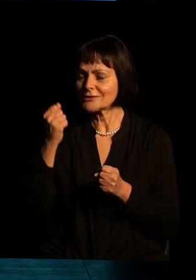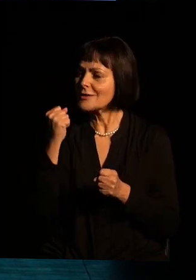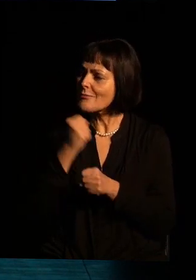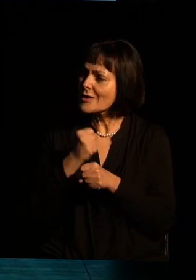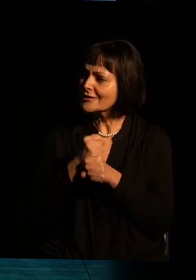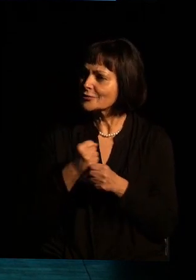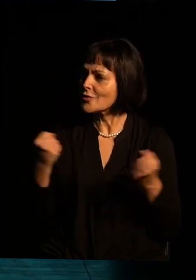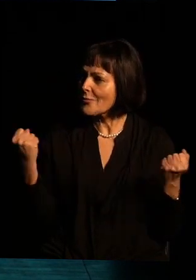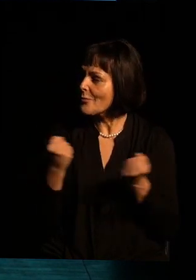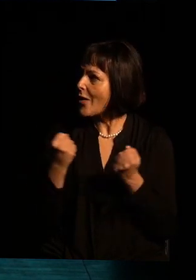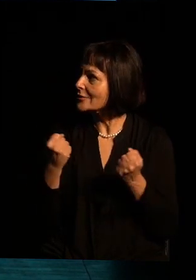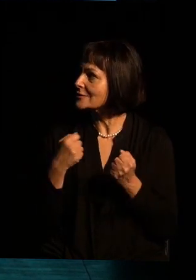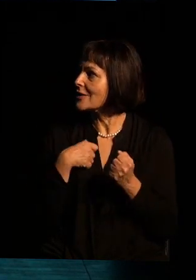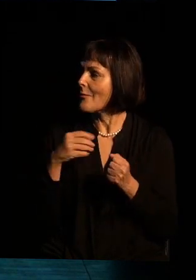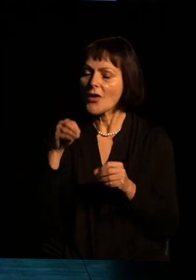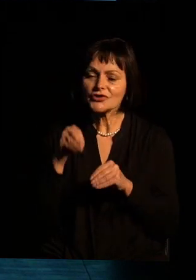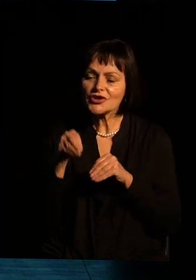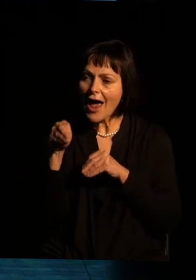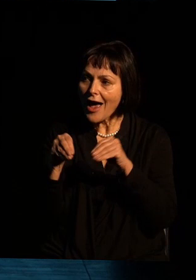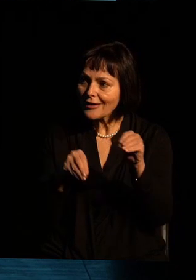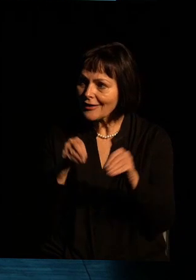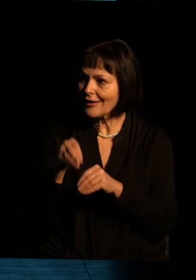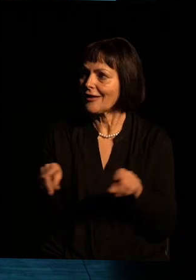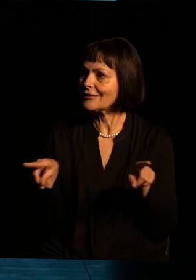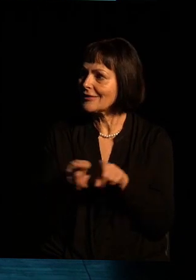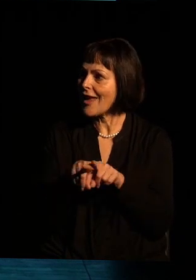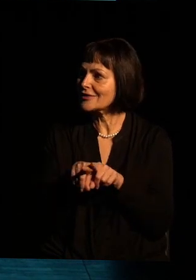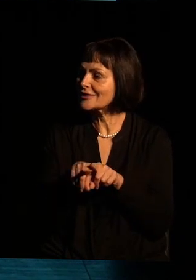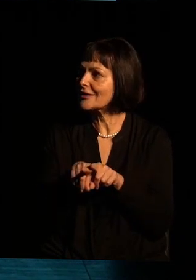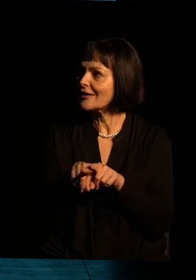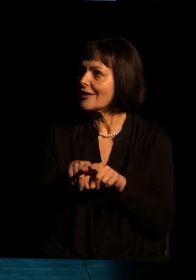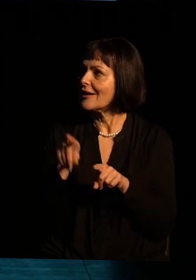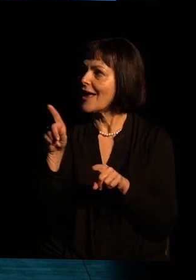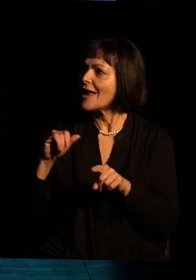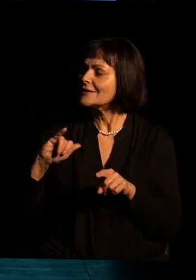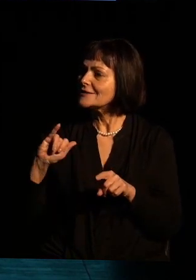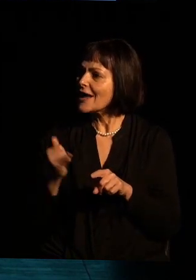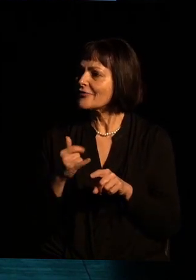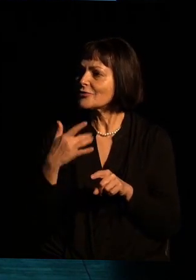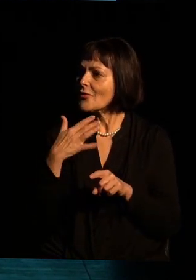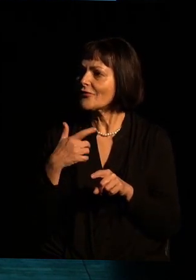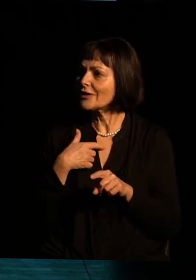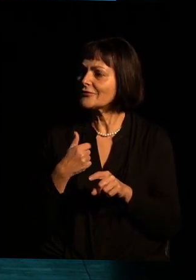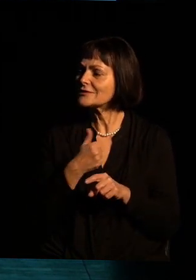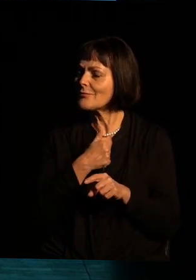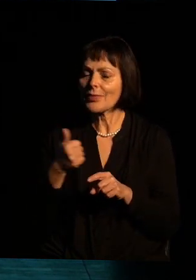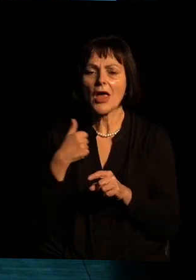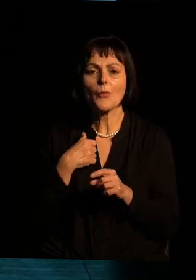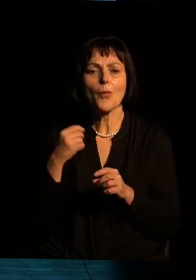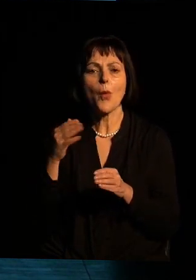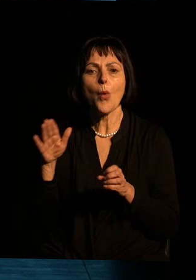jest wytrawnym szachistą i też no, tutaj zawsze podkreślał, że takim świetnym